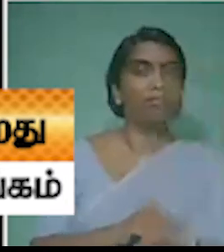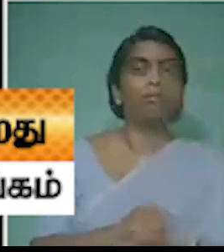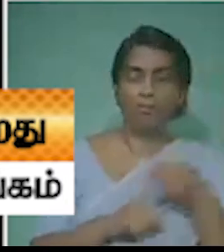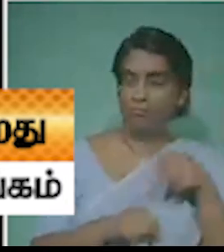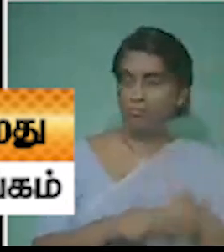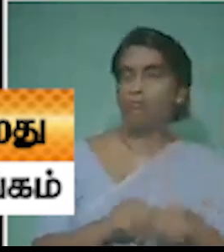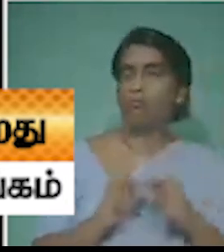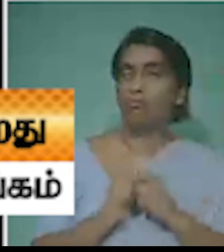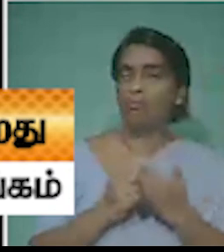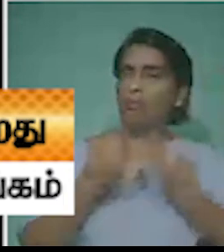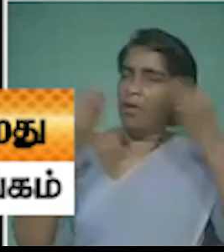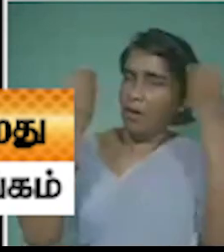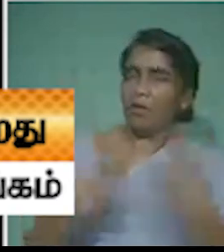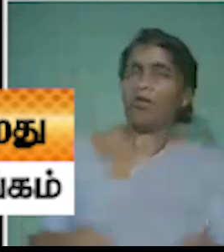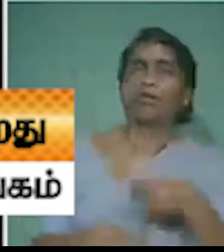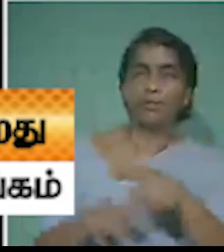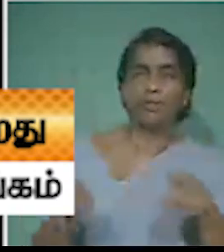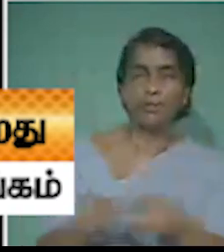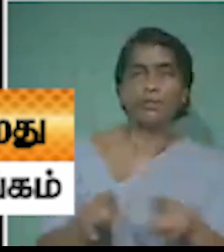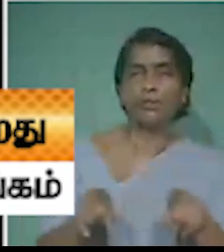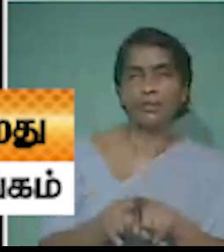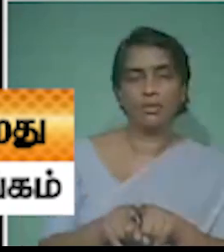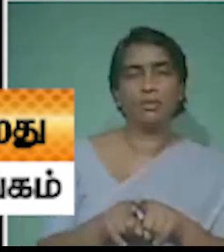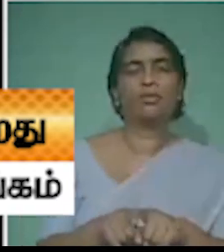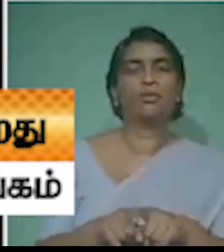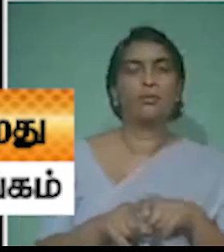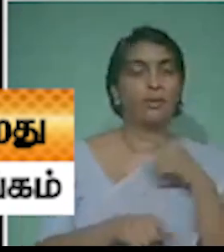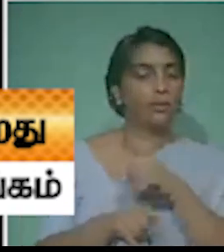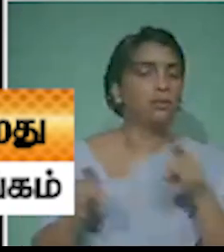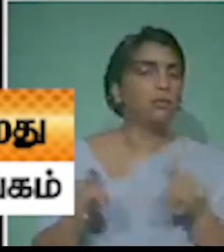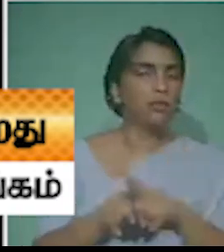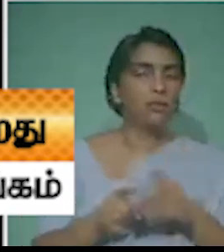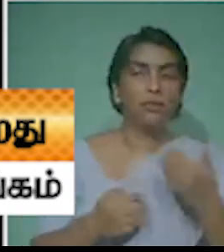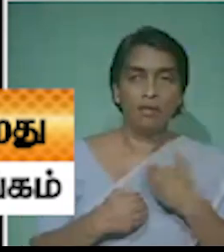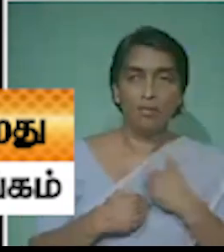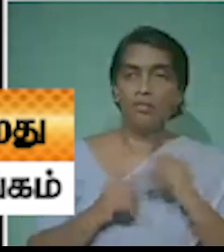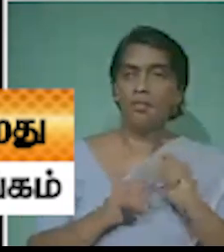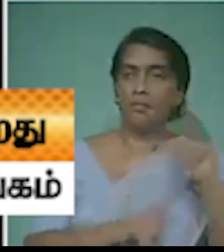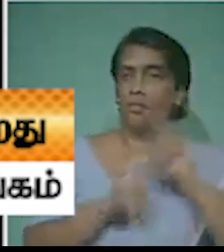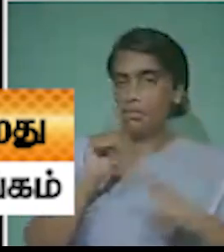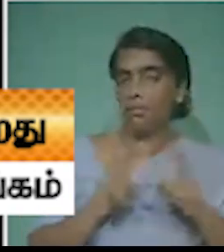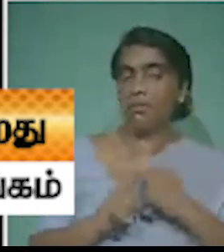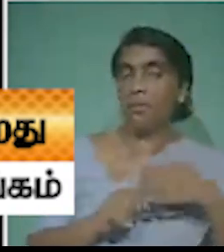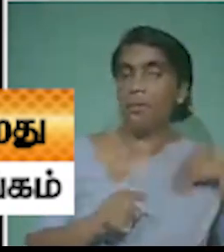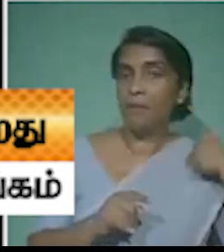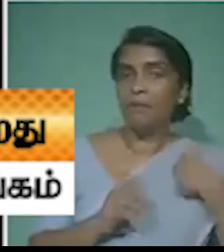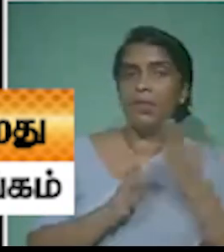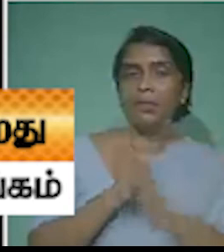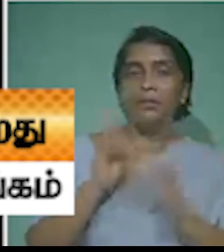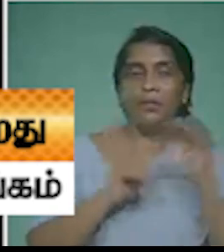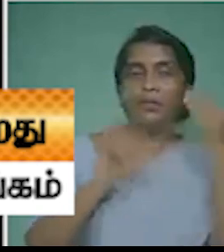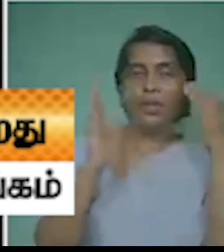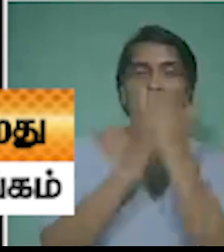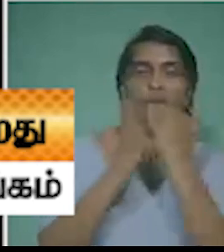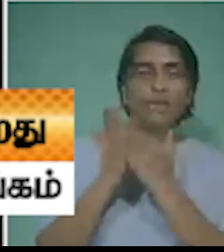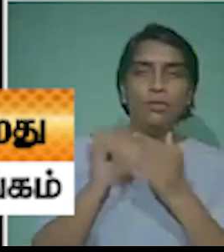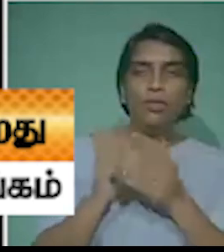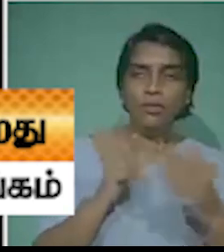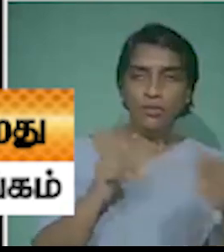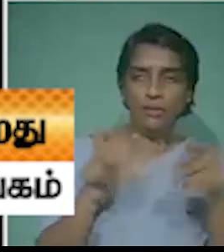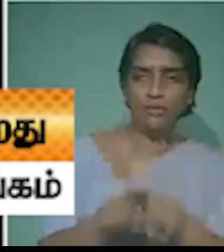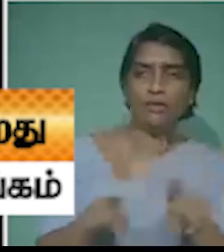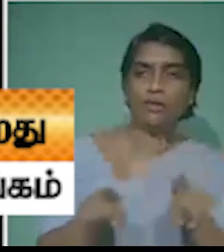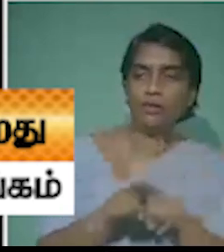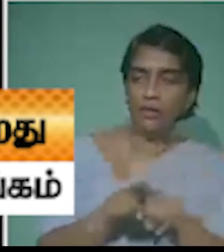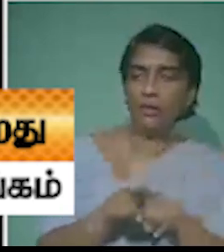house, let common sense prevail, don't do this. It is this curse that has brought us to this situation. You